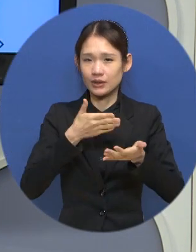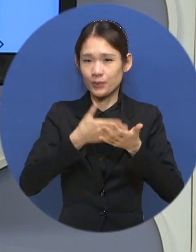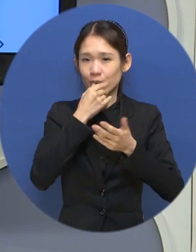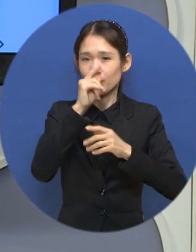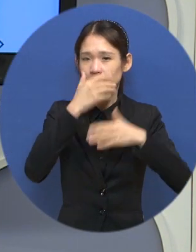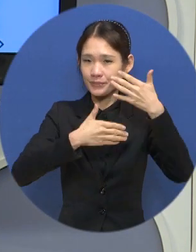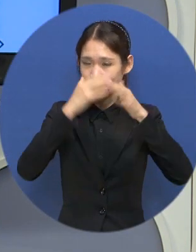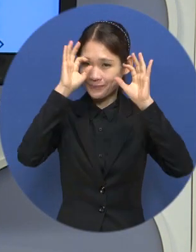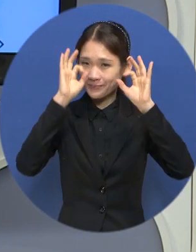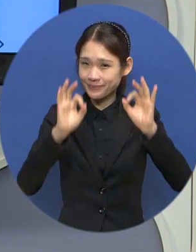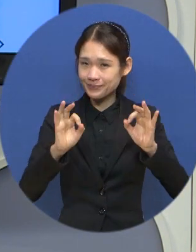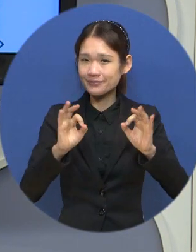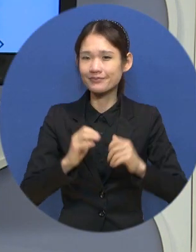통해 확인할 수 있습니다